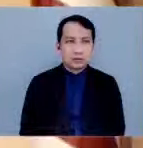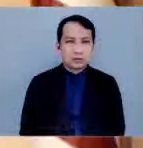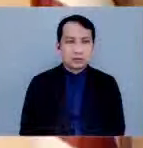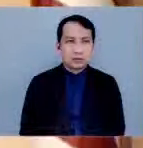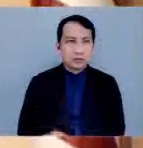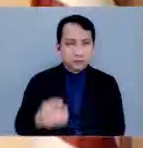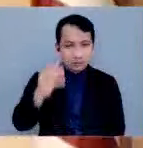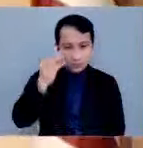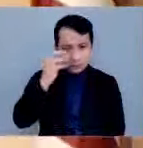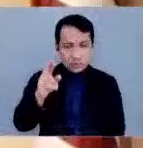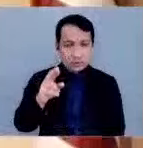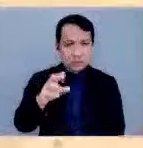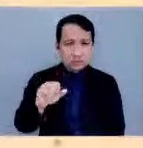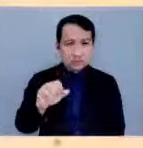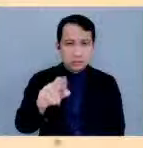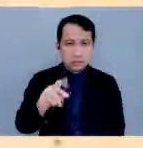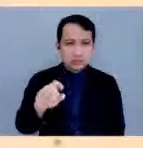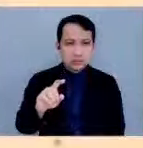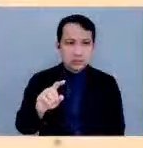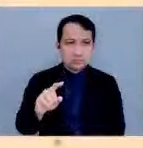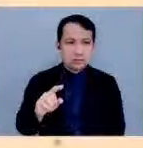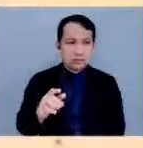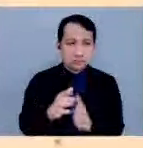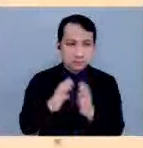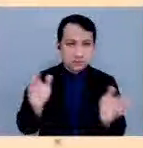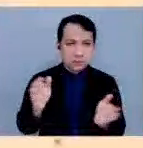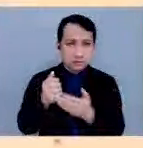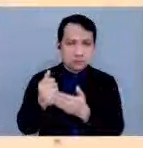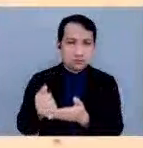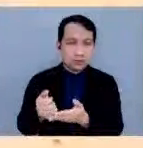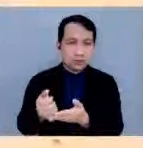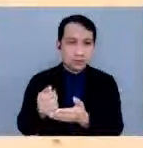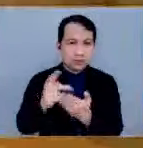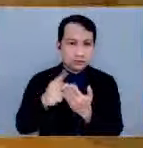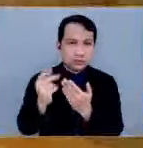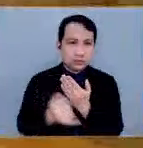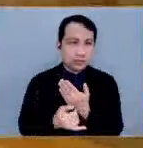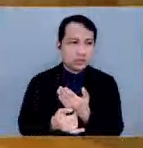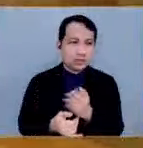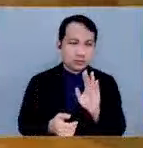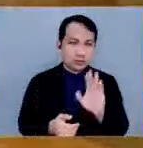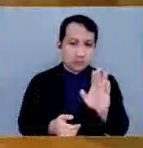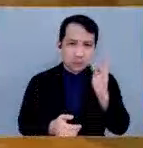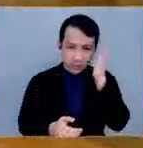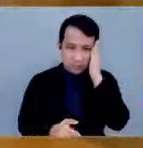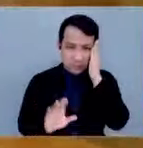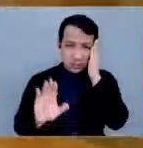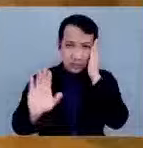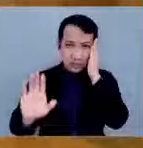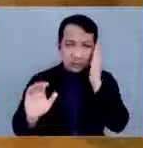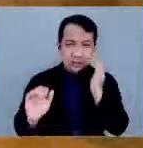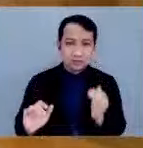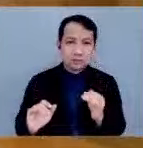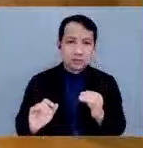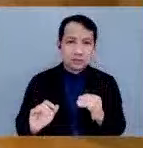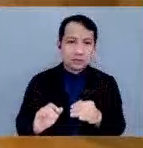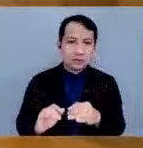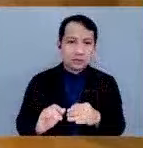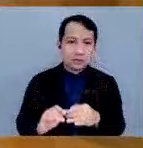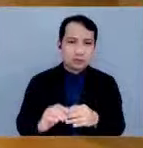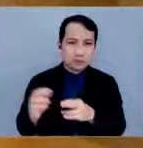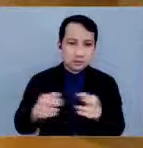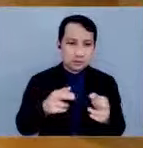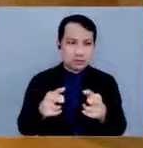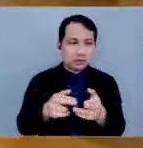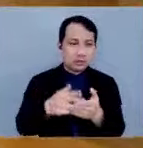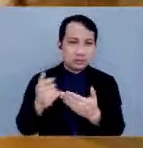Felipe, malaking tulong ang inaasahan nila sa proyekto. Alam naman po natin itong river restoration, may